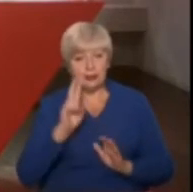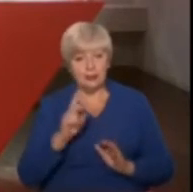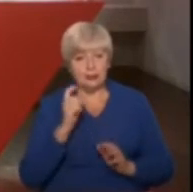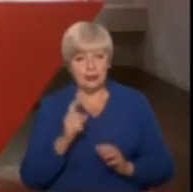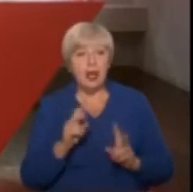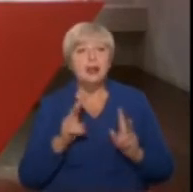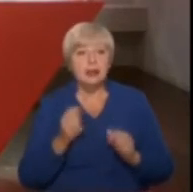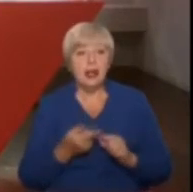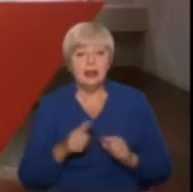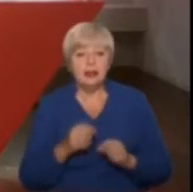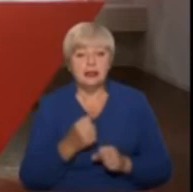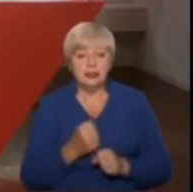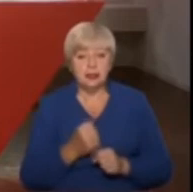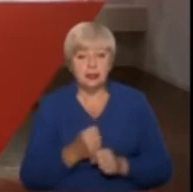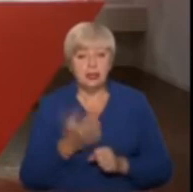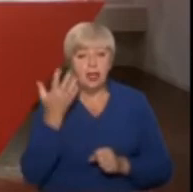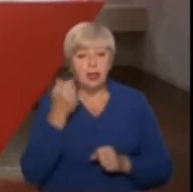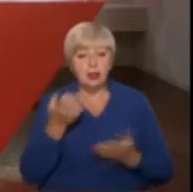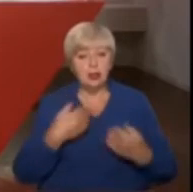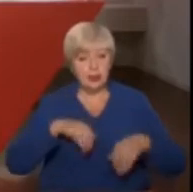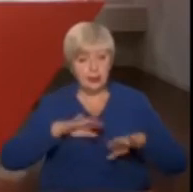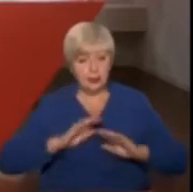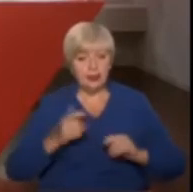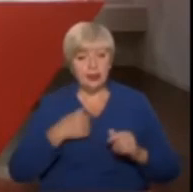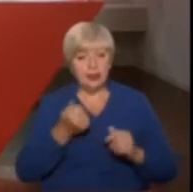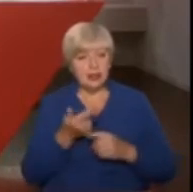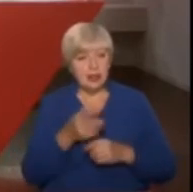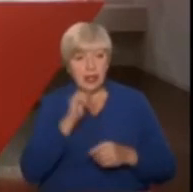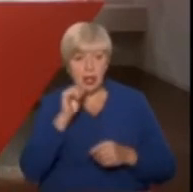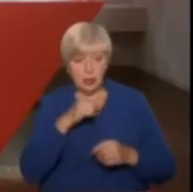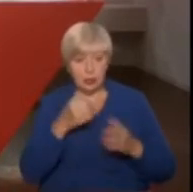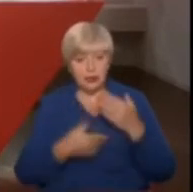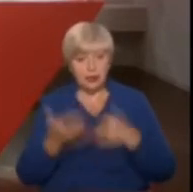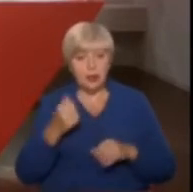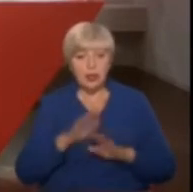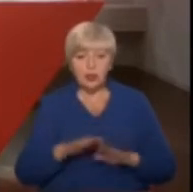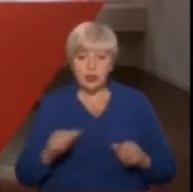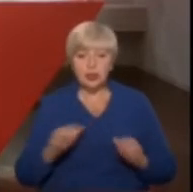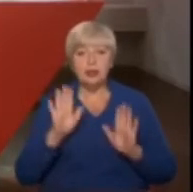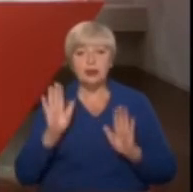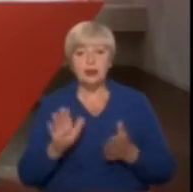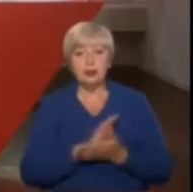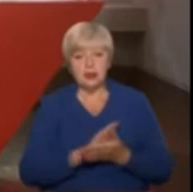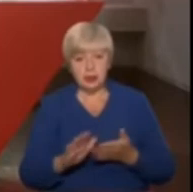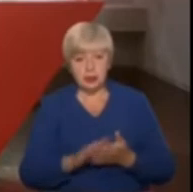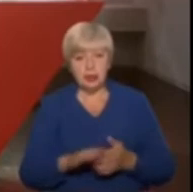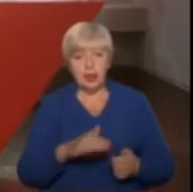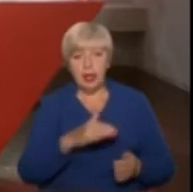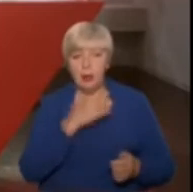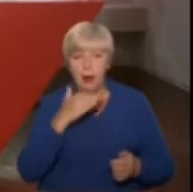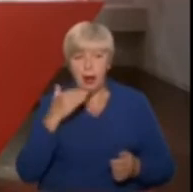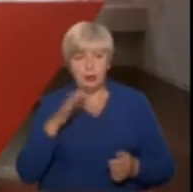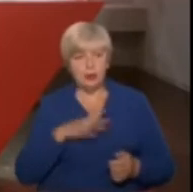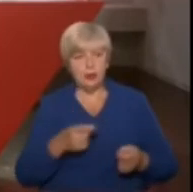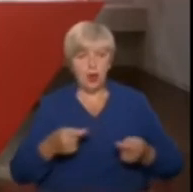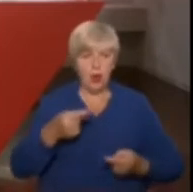коли пропонувались по кілька років тому, що діти безкоштовно їздитимуть громадським транспортом, багато було і суперечок, і скандалів, у